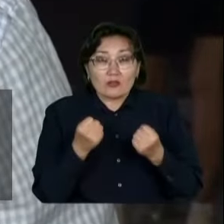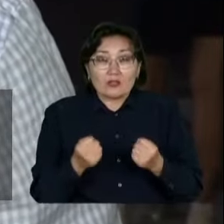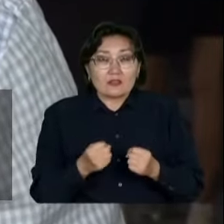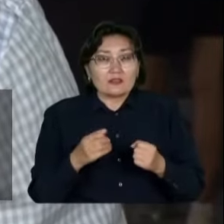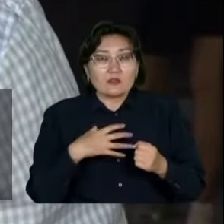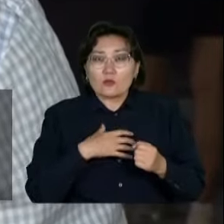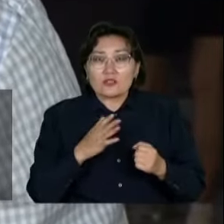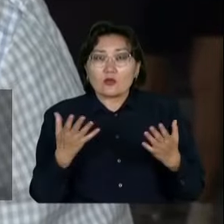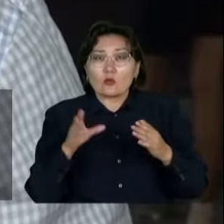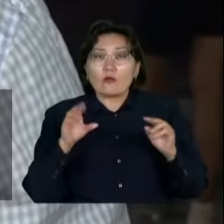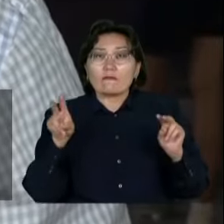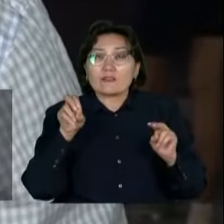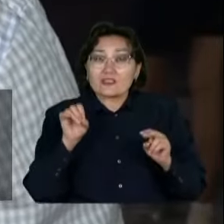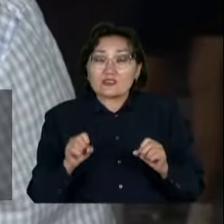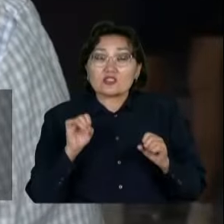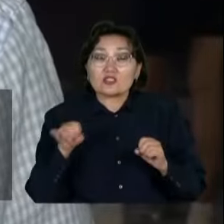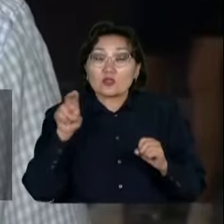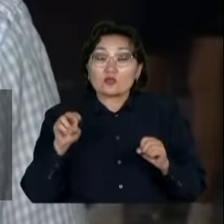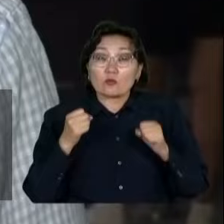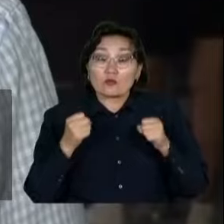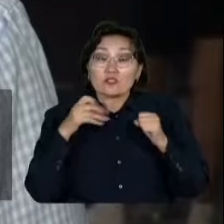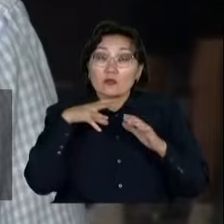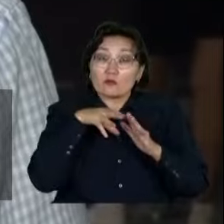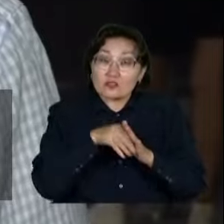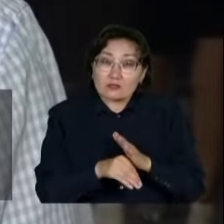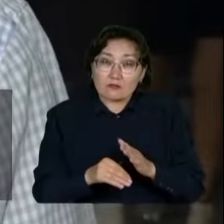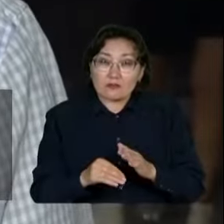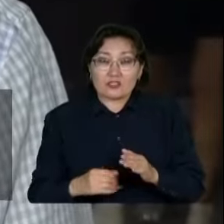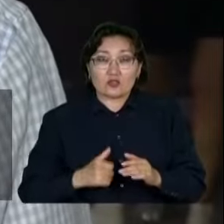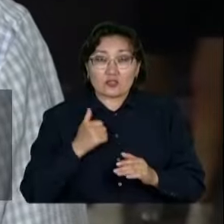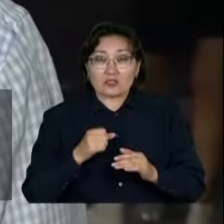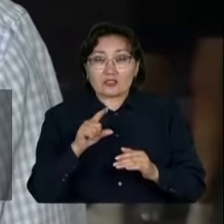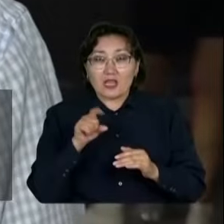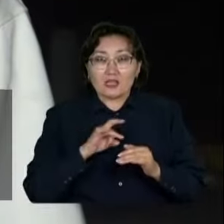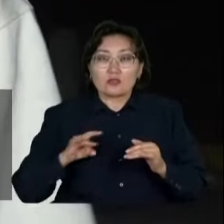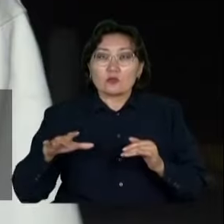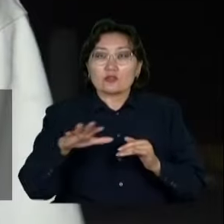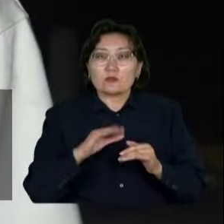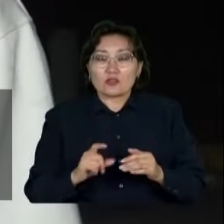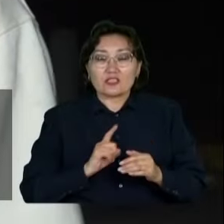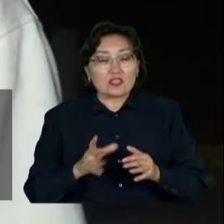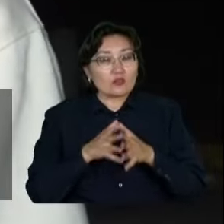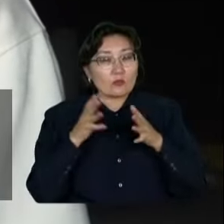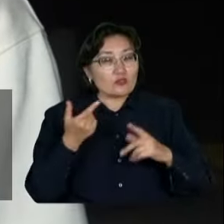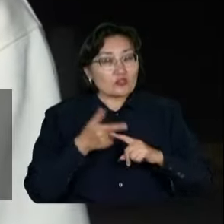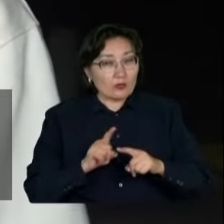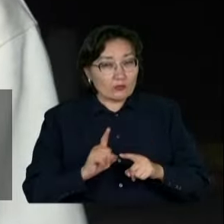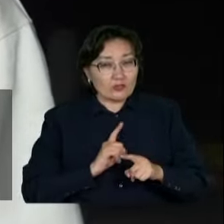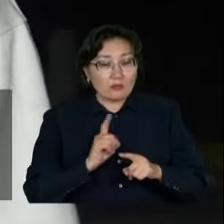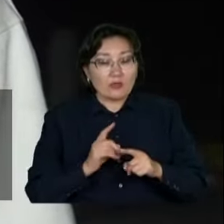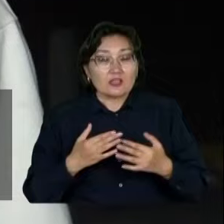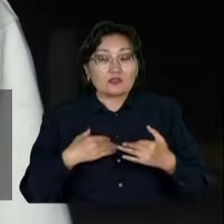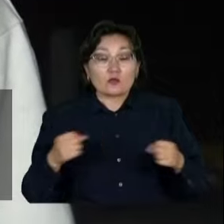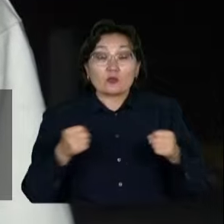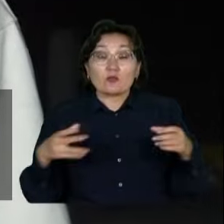неважно, какой вид спорта. Вот, это вселяет определенную гордость за республику. Ожидания большие. Очень жду, что наша